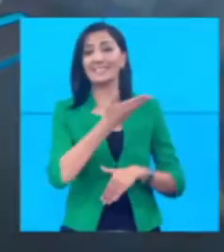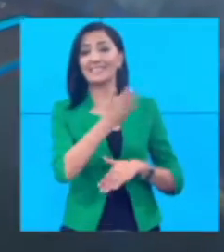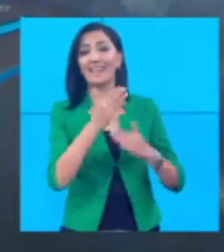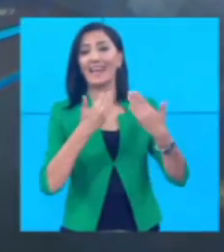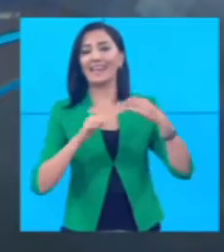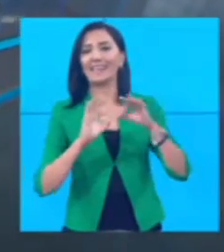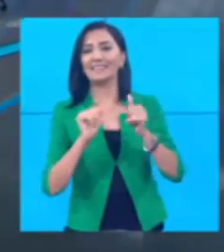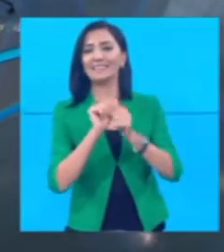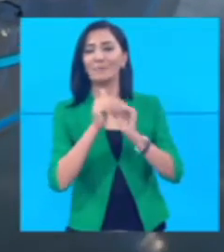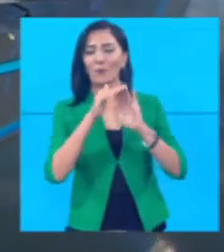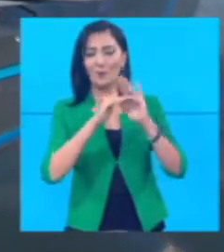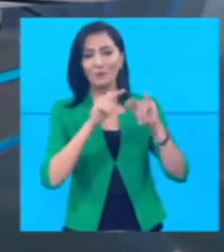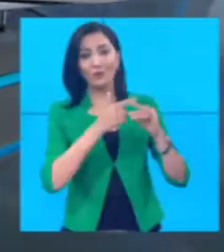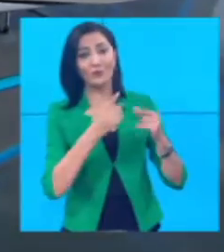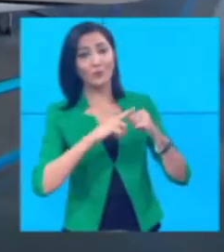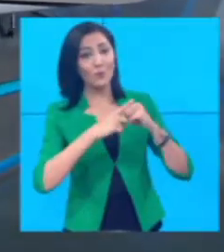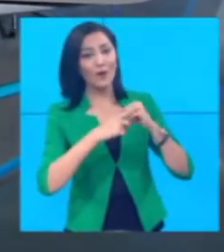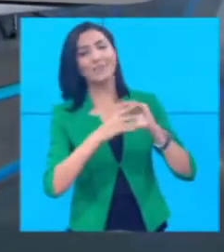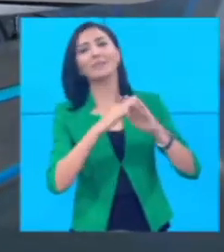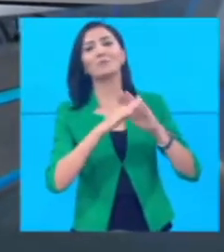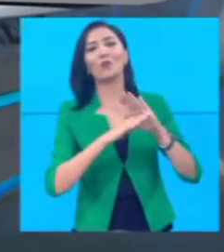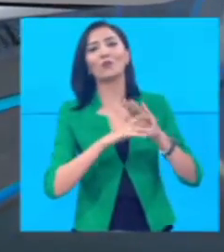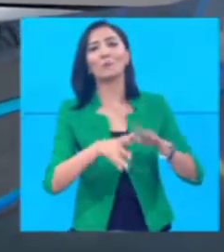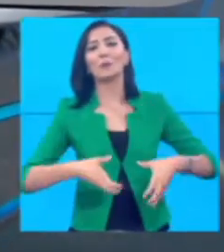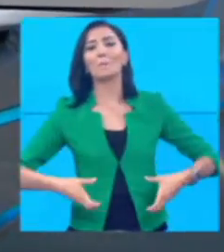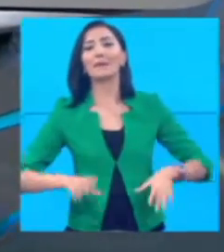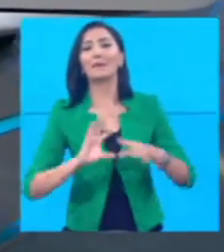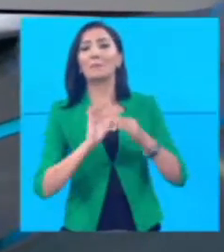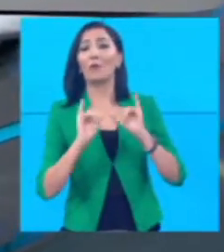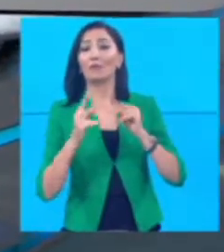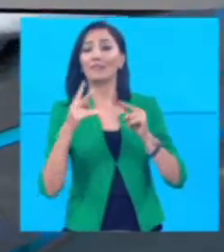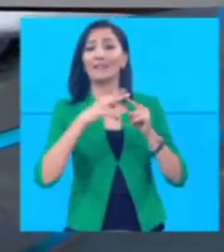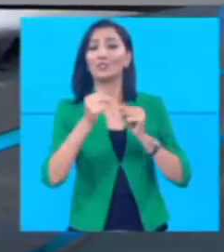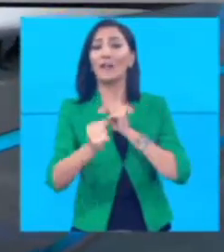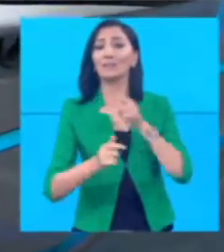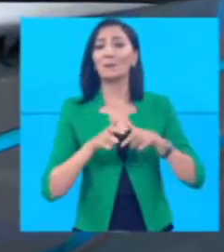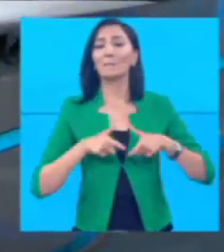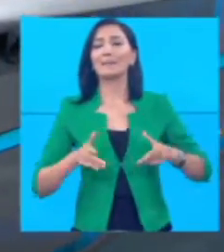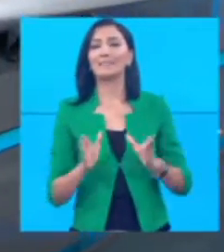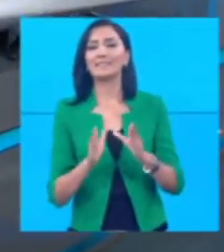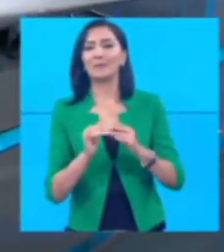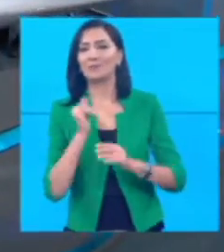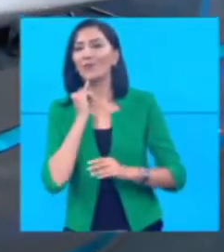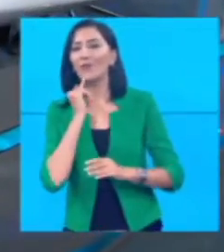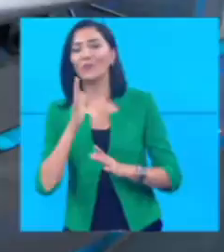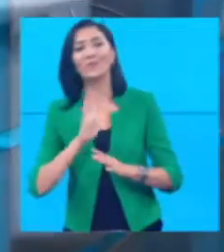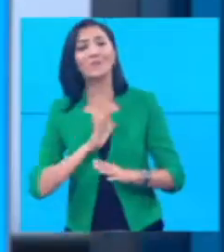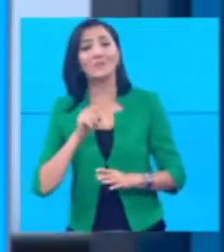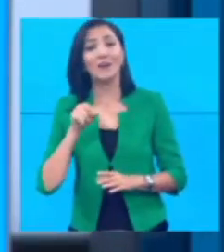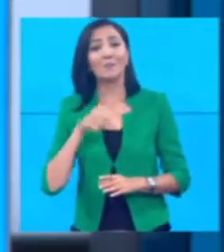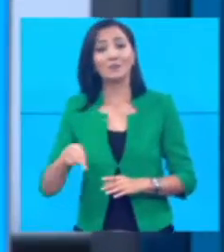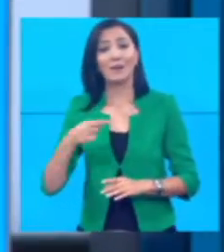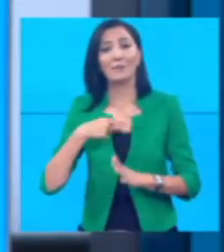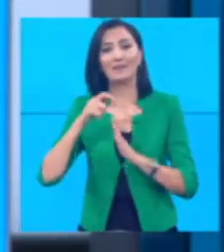Sevgili seyirciler, Engelsiz Spor programına hoş geldiniz. Bu haftaki programımızda Paralimpik oyunlarına katılacak atletizm milli takımımızı konuk